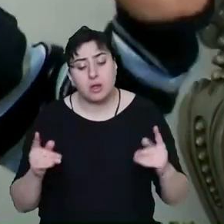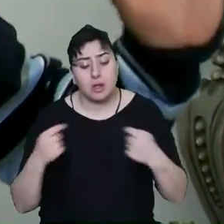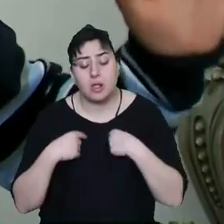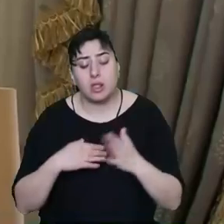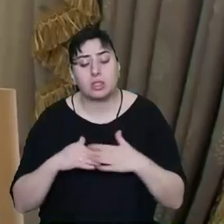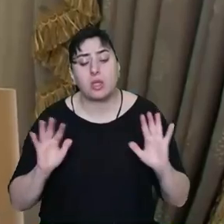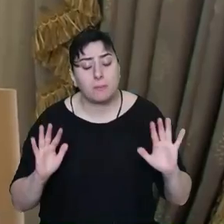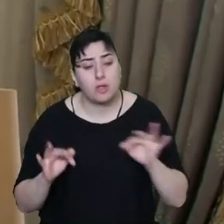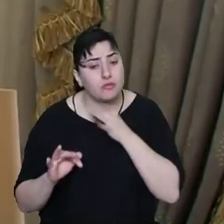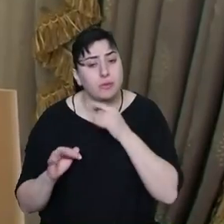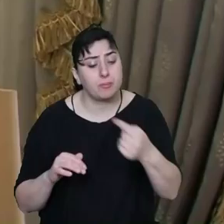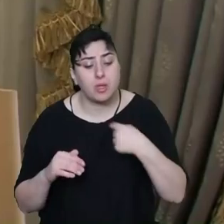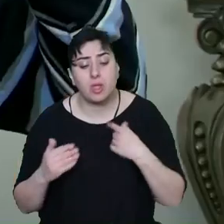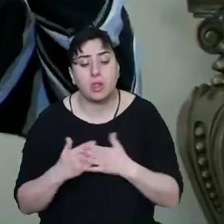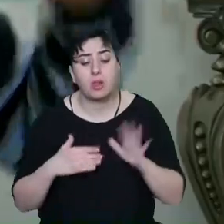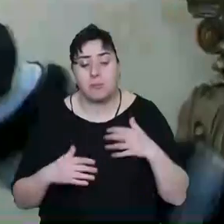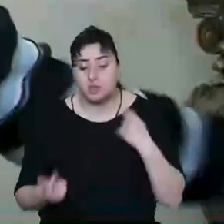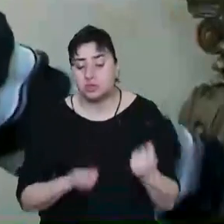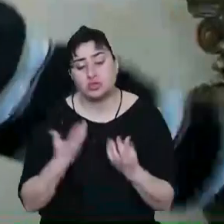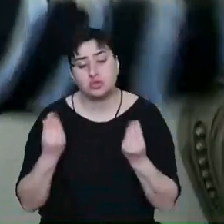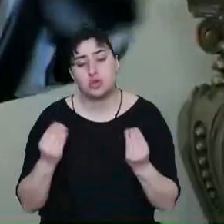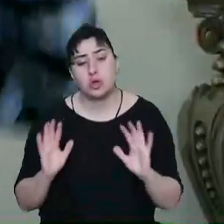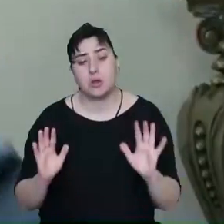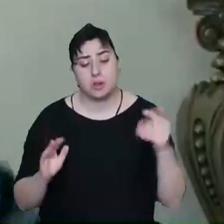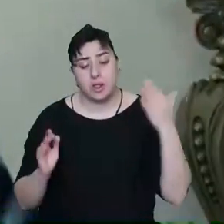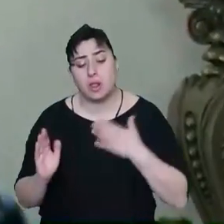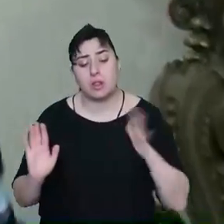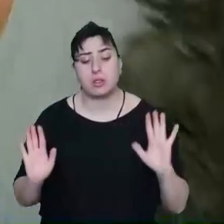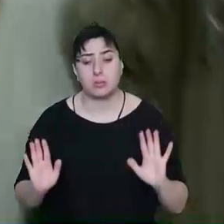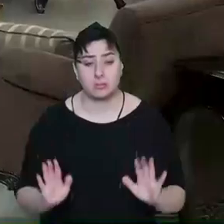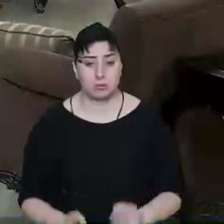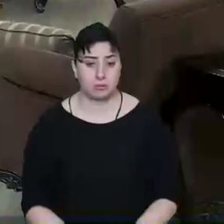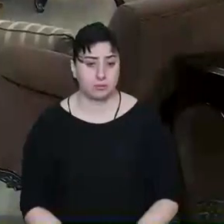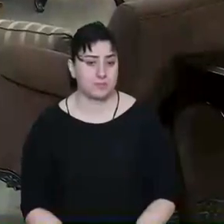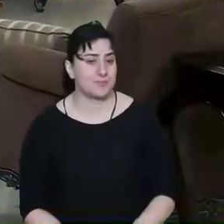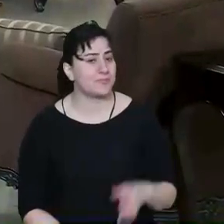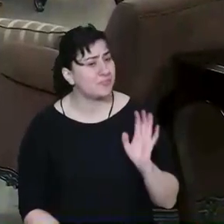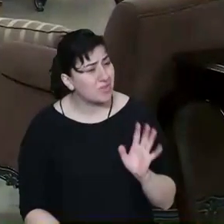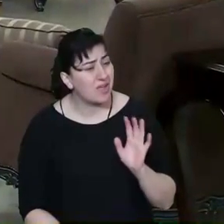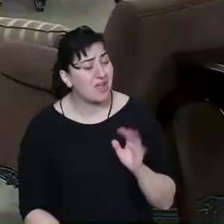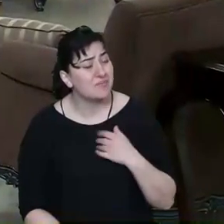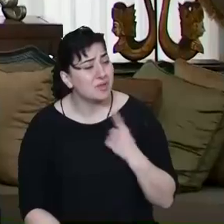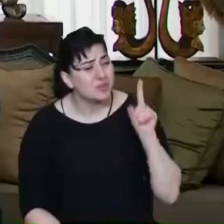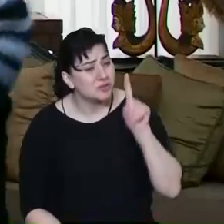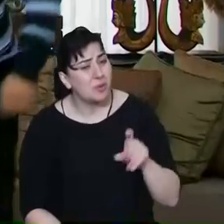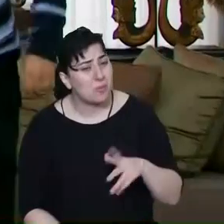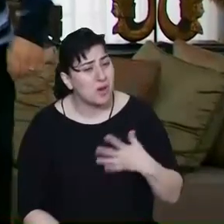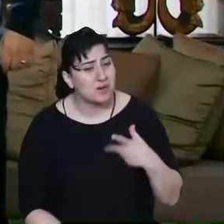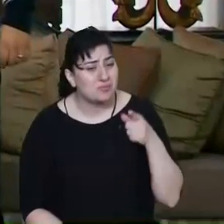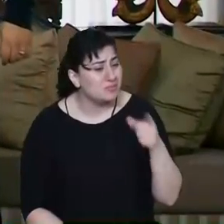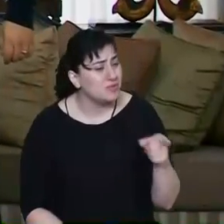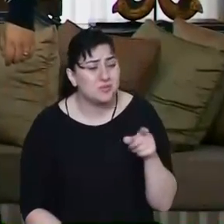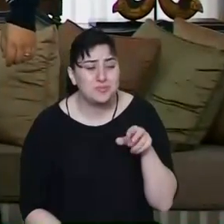Ben eyleme. Gözünü seveyim kayınca. Benim işim gücüm başımdan açık. Ben eyleme güzelim sen. Ben de onu soracağım. Ya